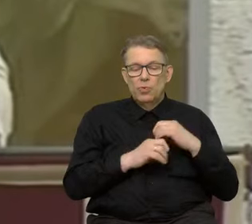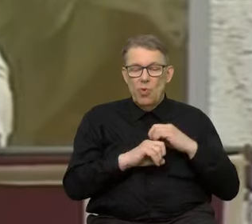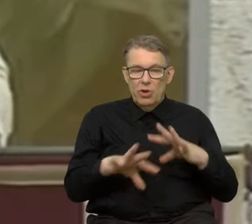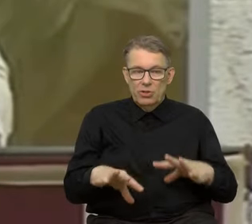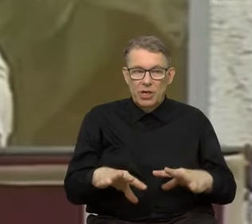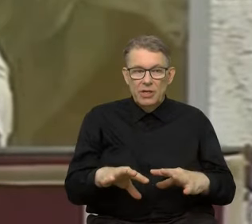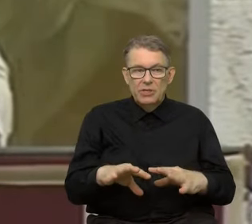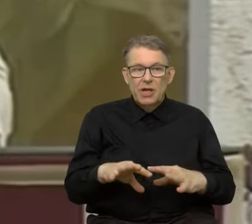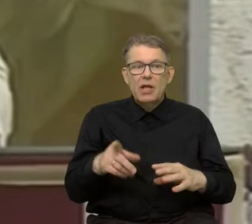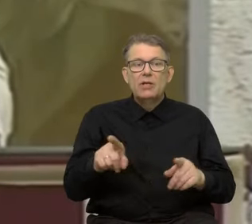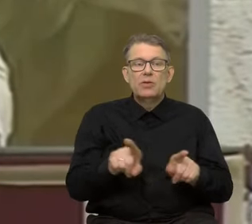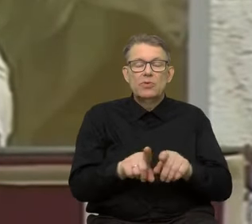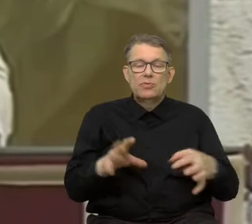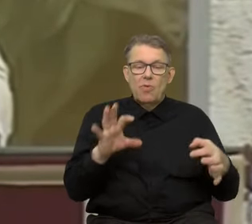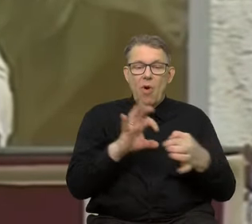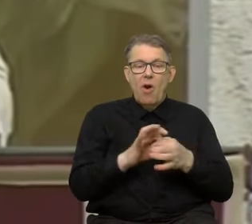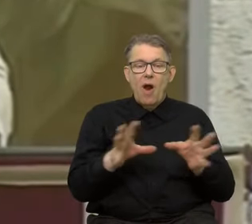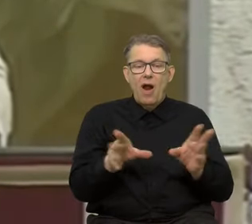radości z